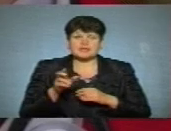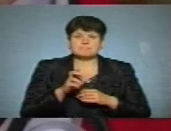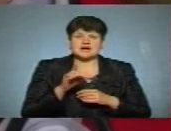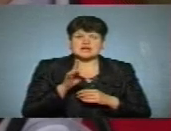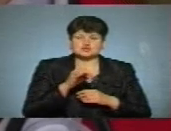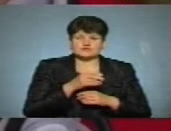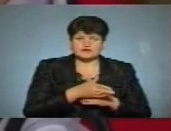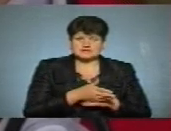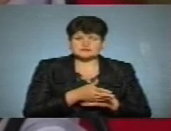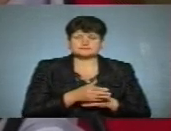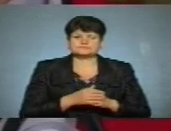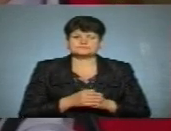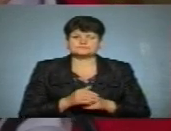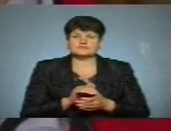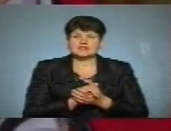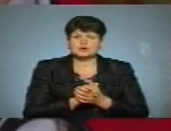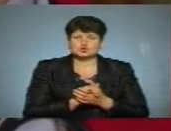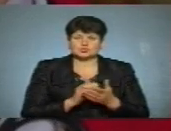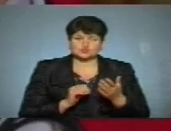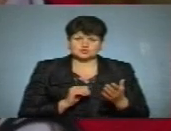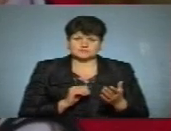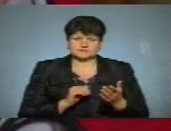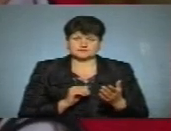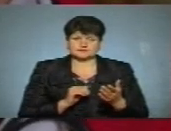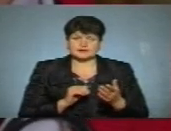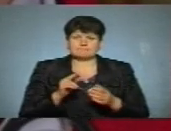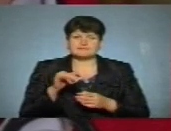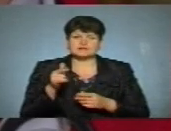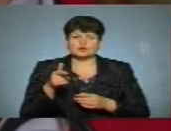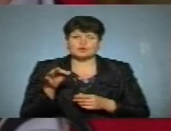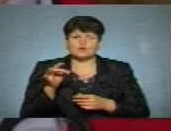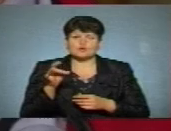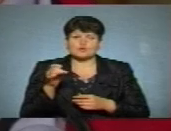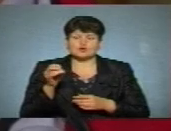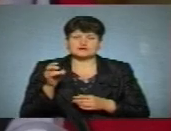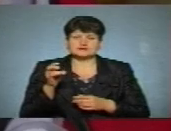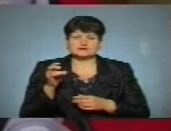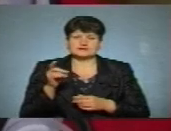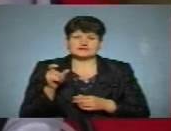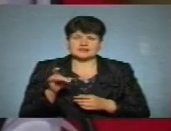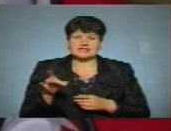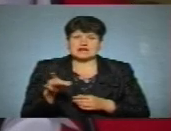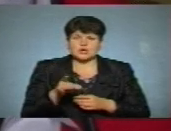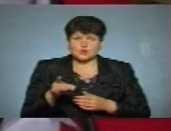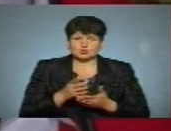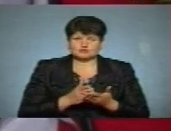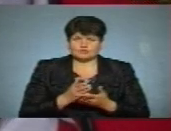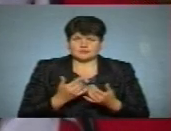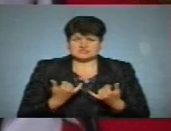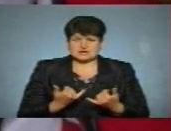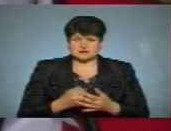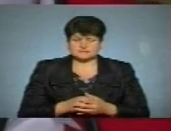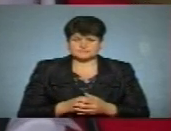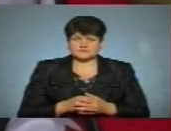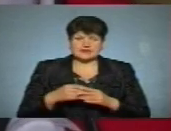і Дружба, і Підгородні, і район обслуговуємо зараз.